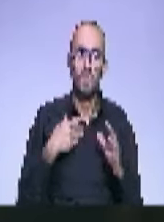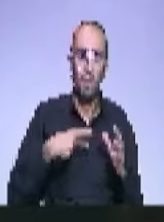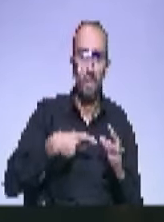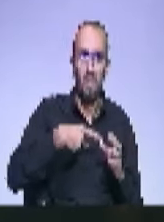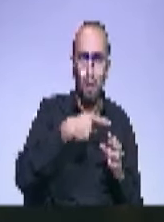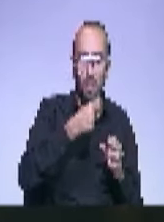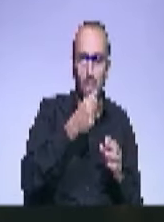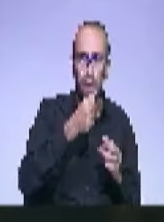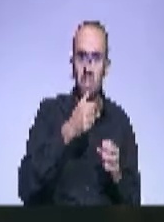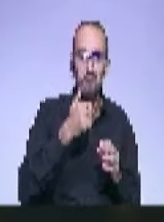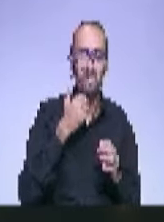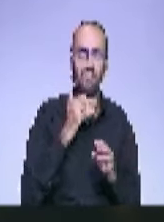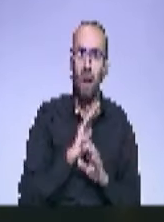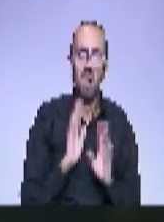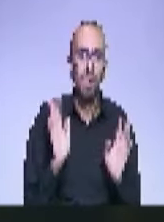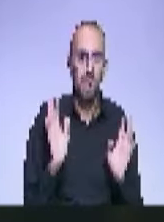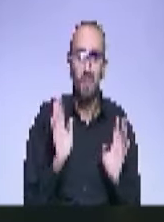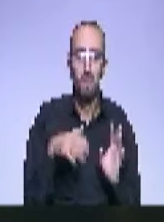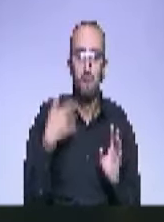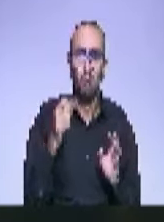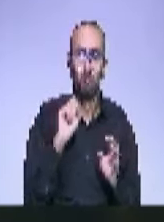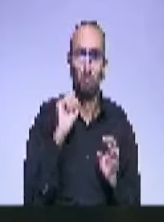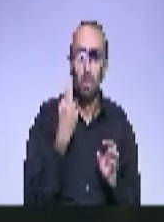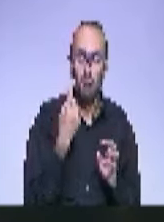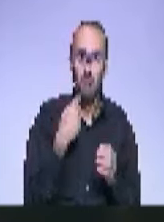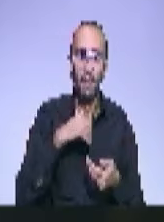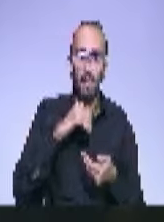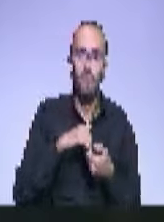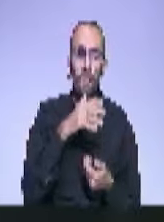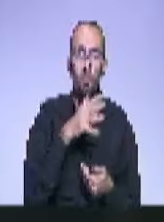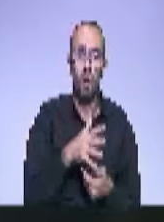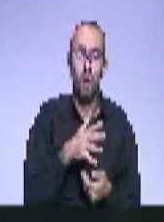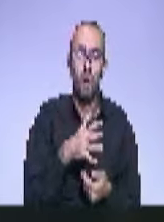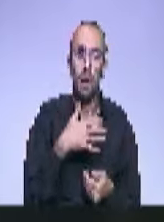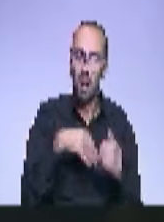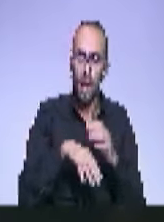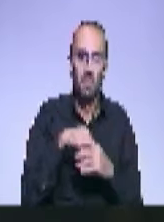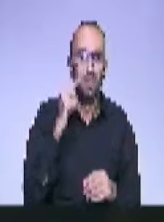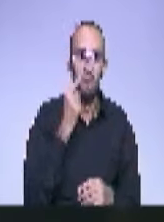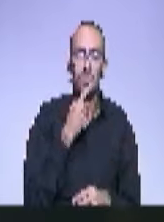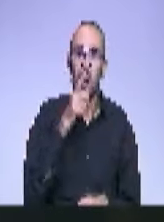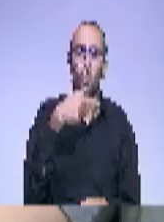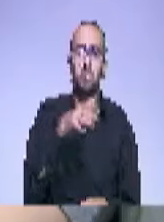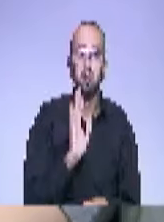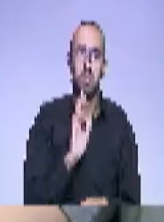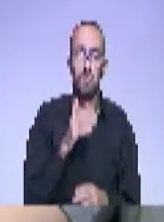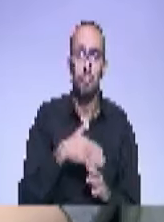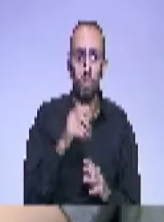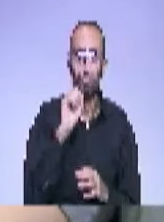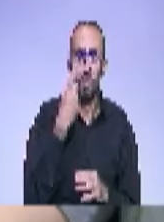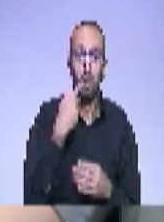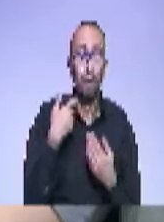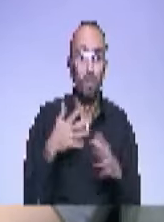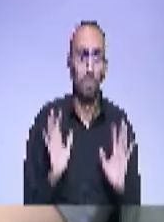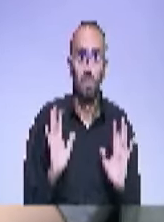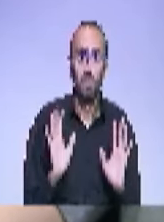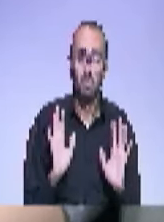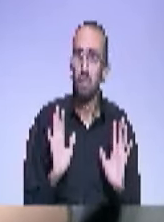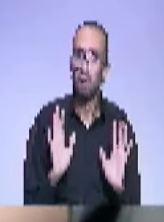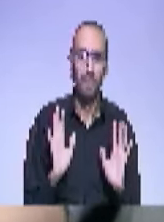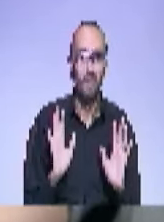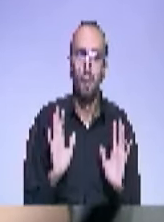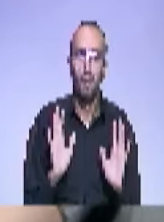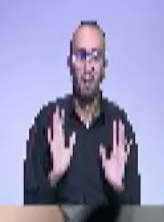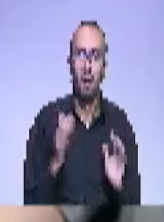روحت مفيش فايده. بعديها بشهر قال لي انا اتفقت مع ابونا ان انا اول شهر هعمل لك اللي انت عايزاه كله. بعد ما الشهر خلص قال لي